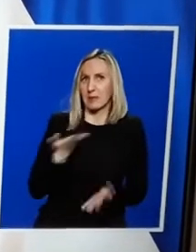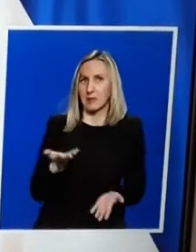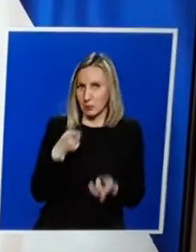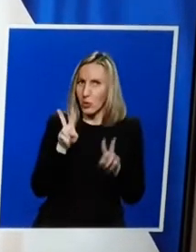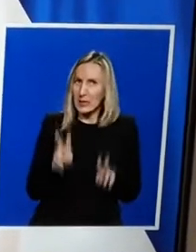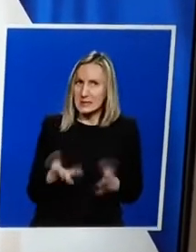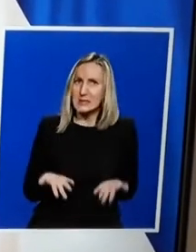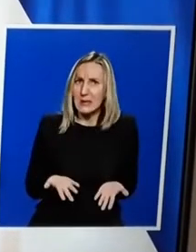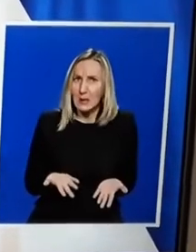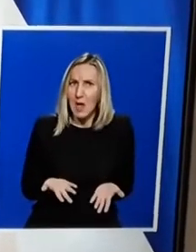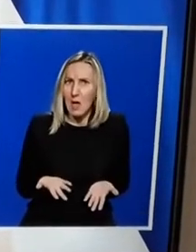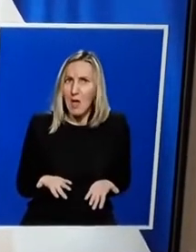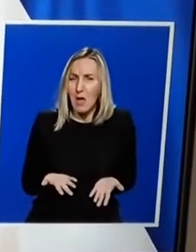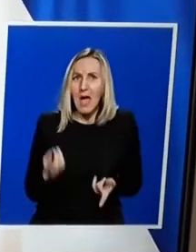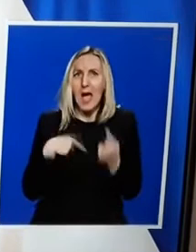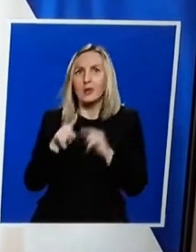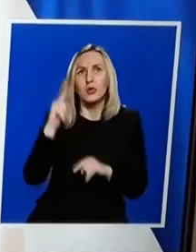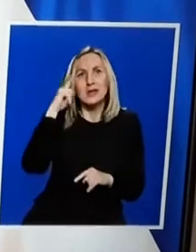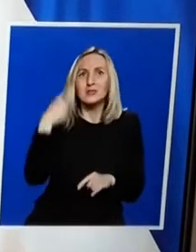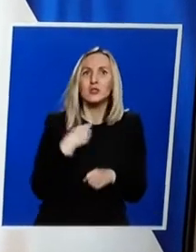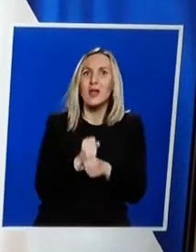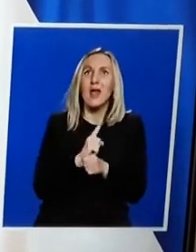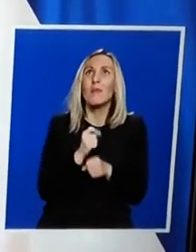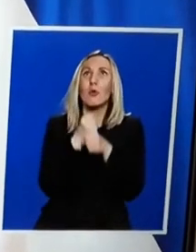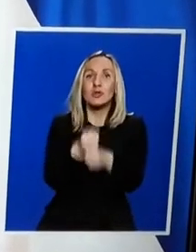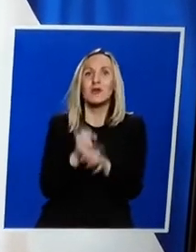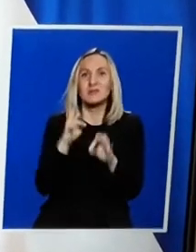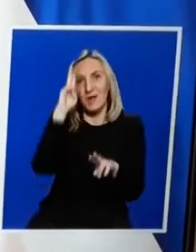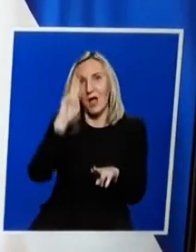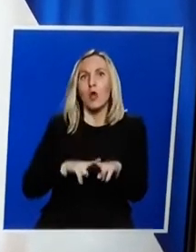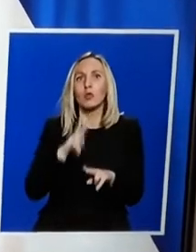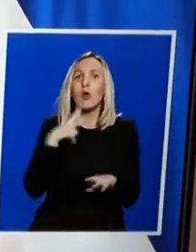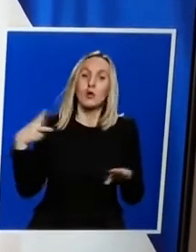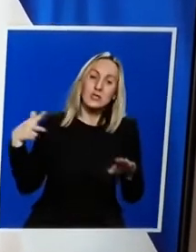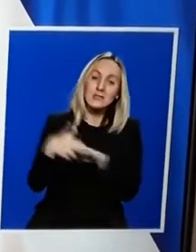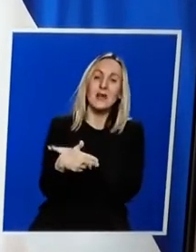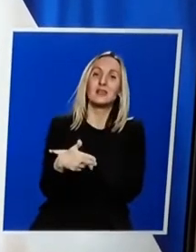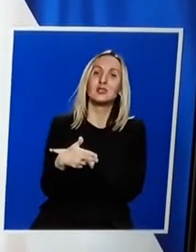istina. To ne znači da ne podržavam svaku odluku koja će sprečavati